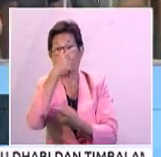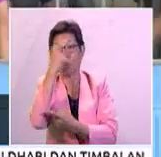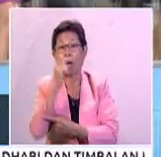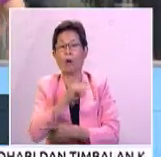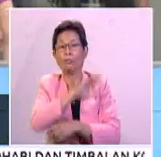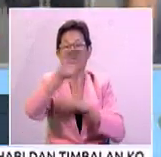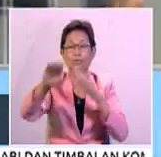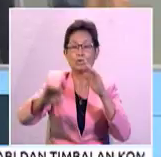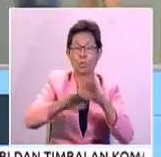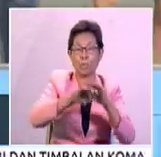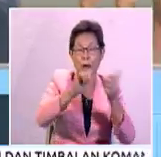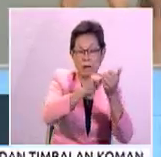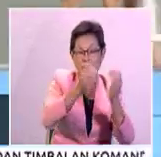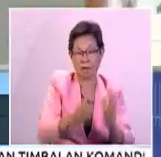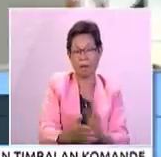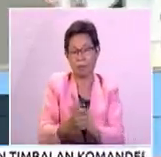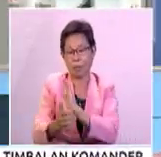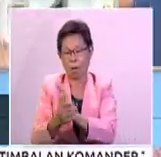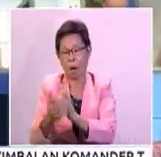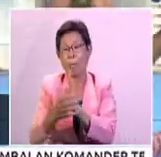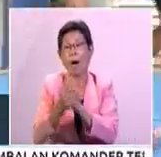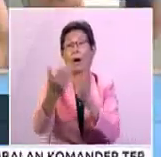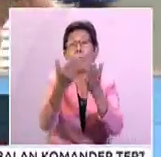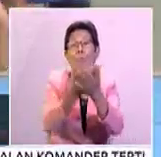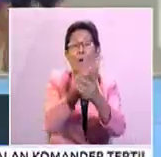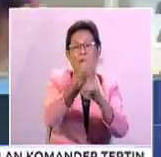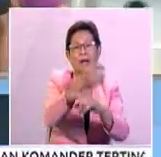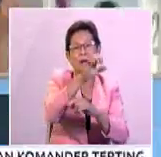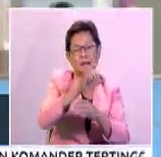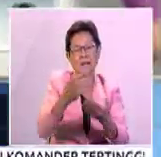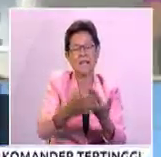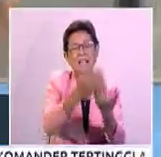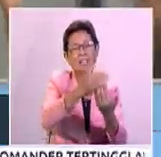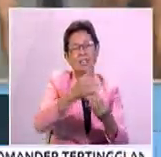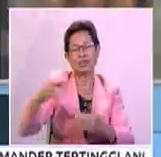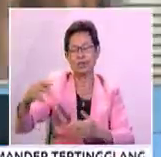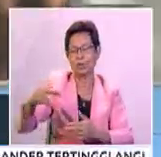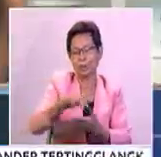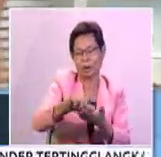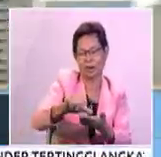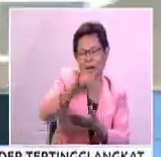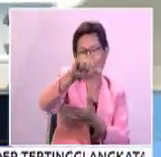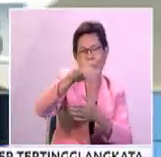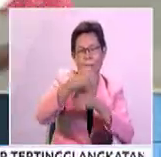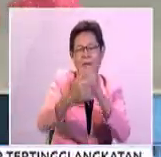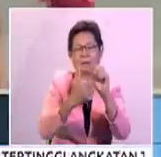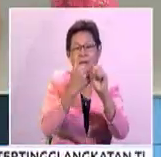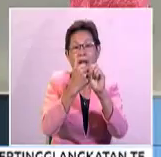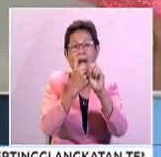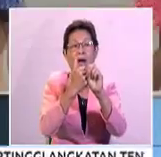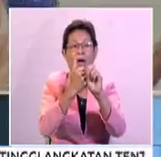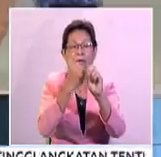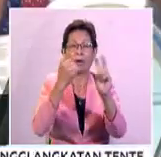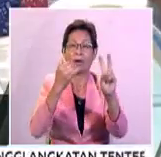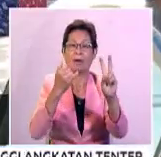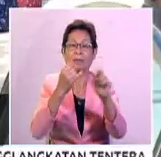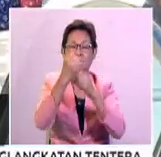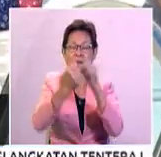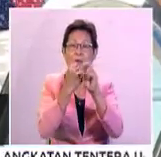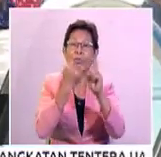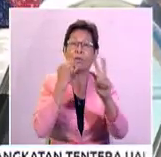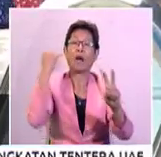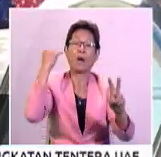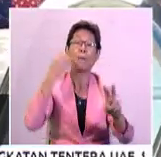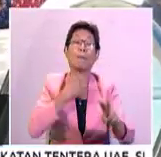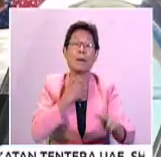kepada kesemua yang layak adalah bakat-bakat baru dari Easy Swimming Academy. Pada temasya Sukma di Perak tahun lalu, kesemua pingat emas dari sukan